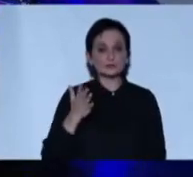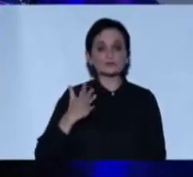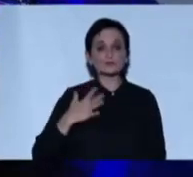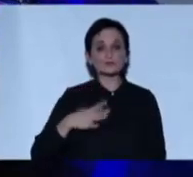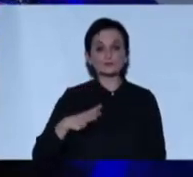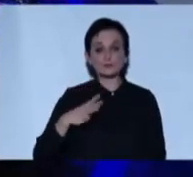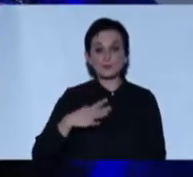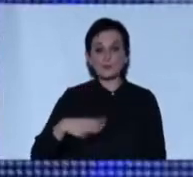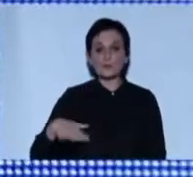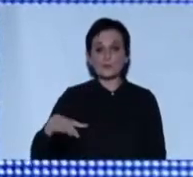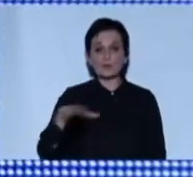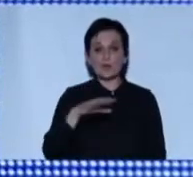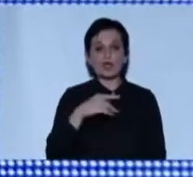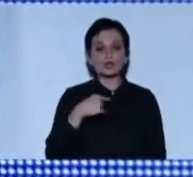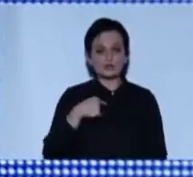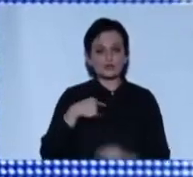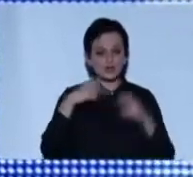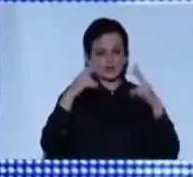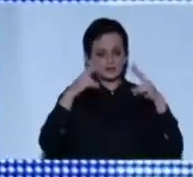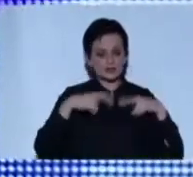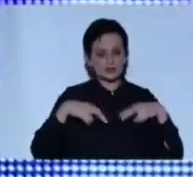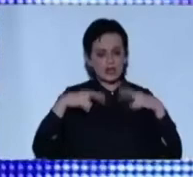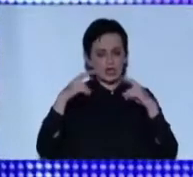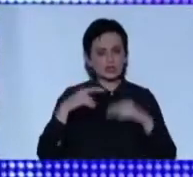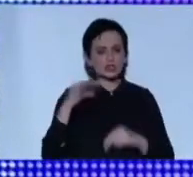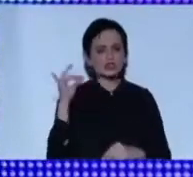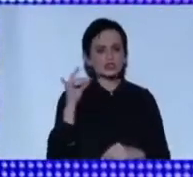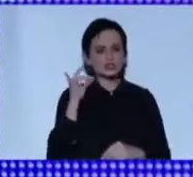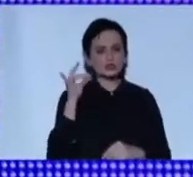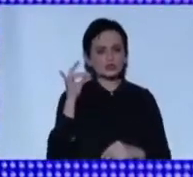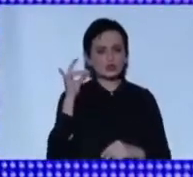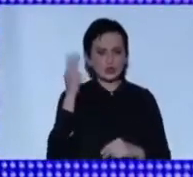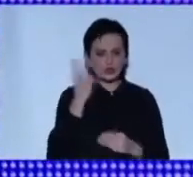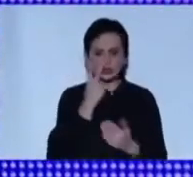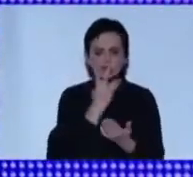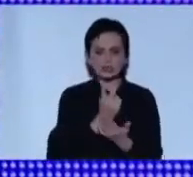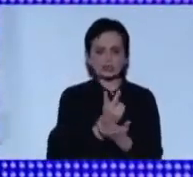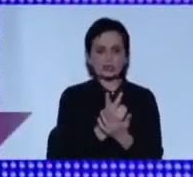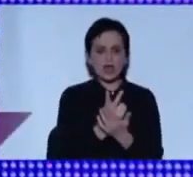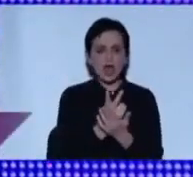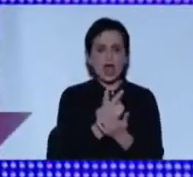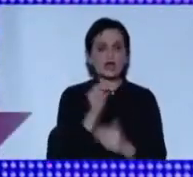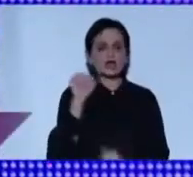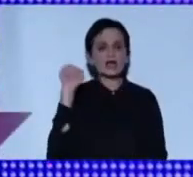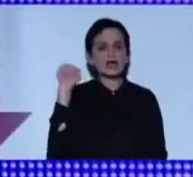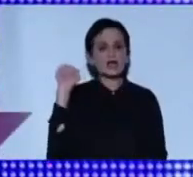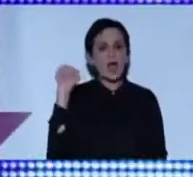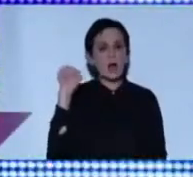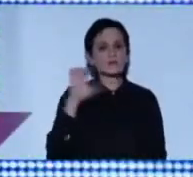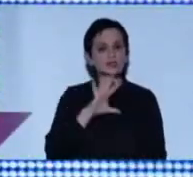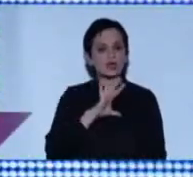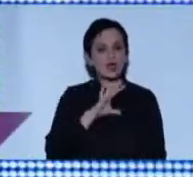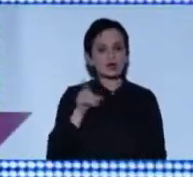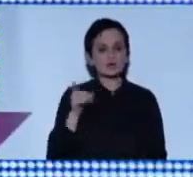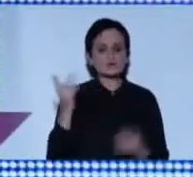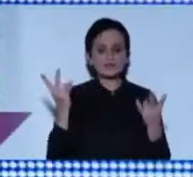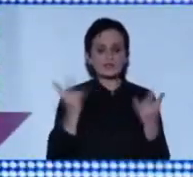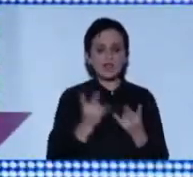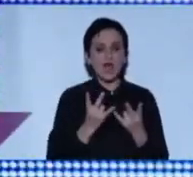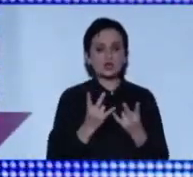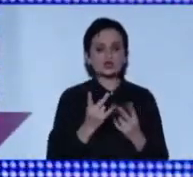საქართველო, ჩვენ რო გადავხედოთ ისტორიას, ნახავთ, რომ ზუიად გამსახურდია იყო საჭირო იმისთვის,